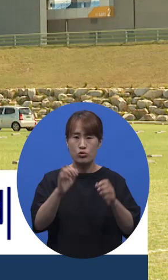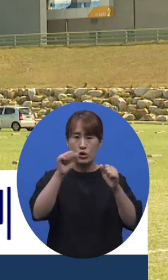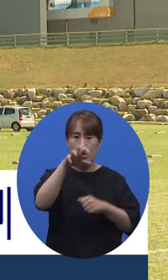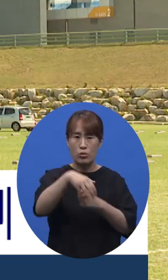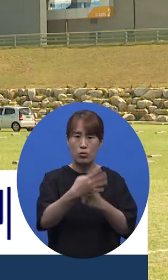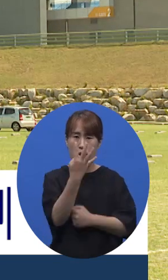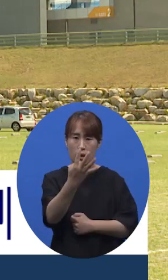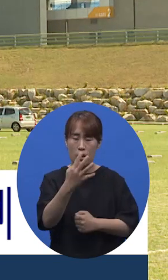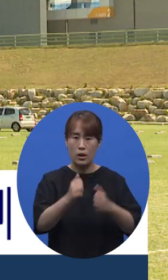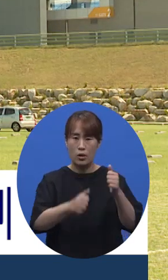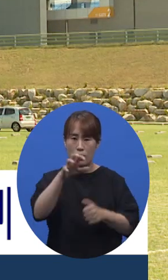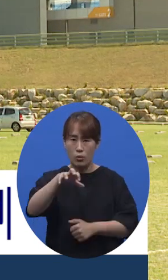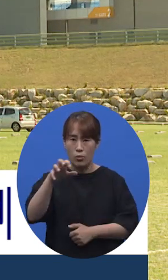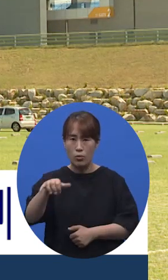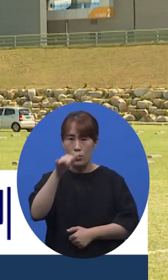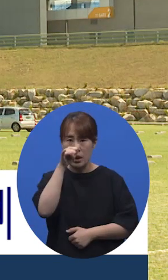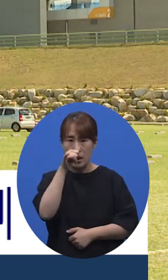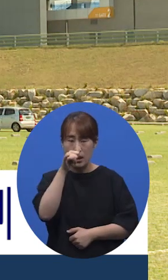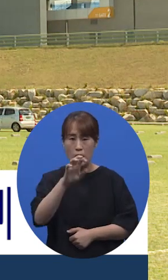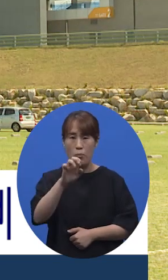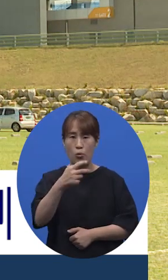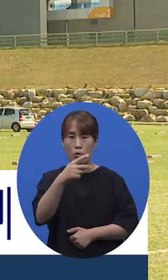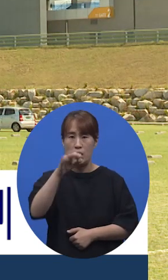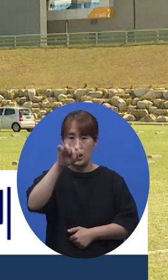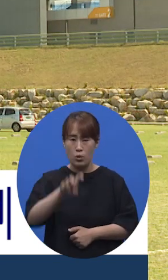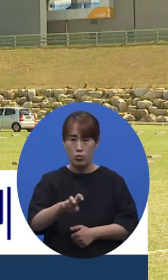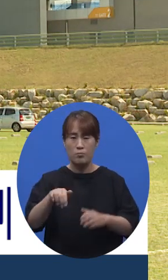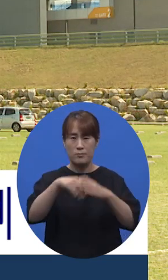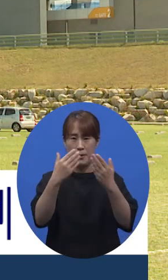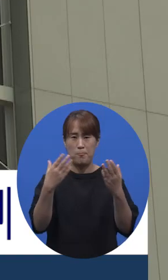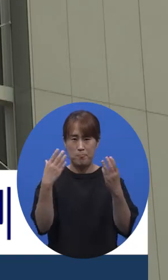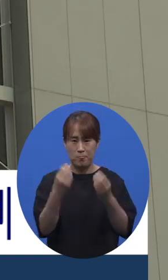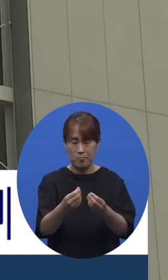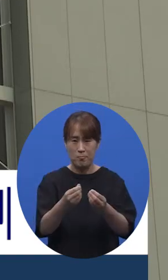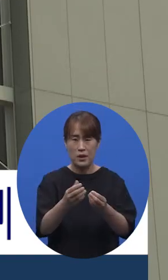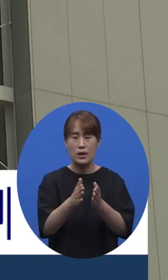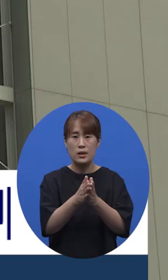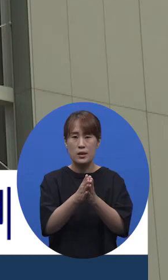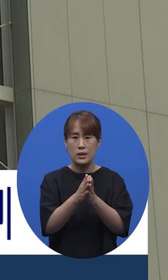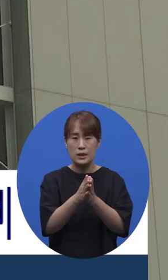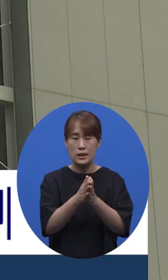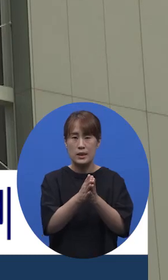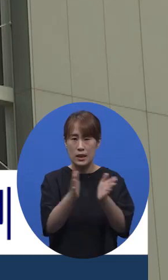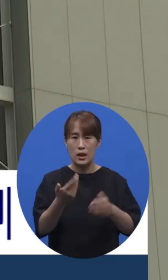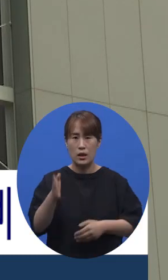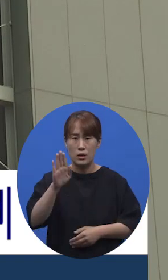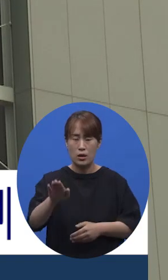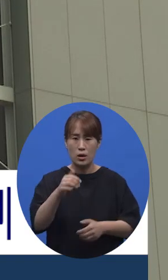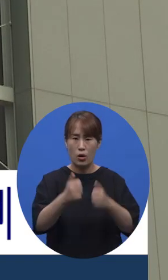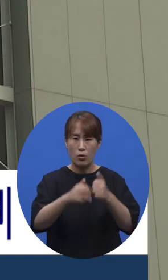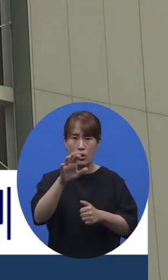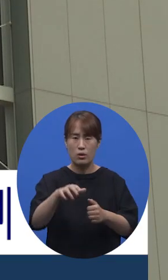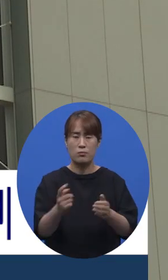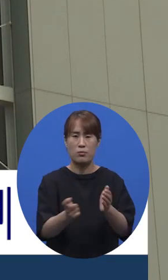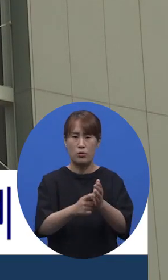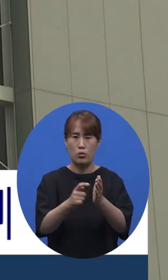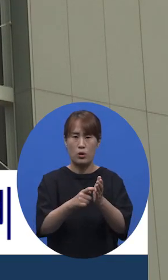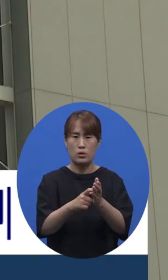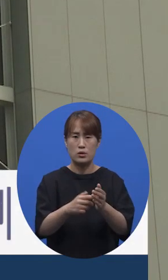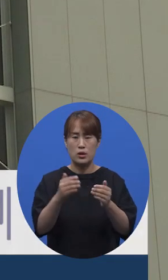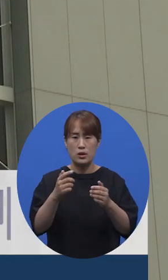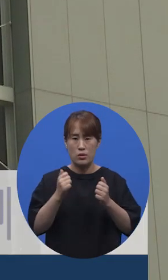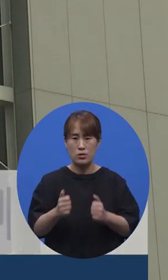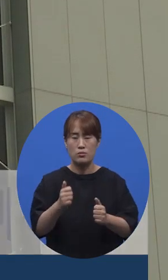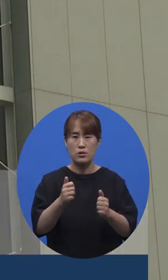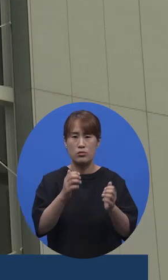충주 체육관 등 4개 경기장에 설치되는 포디움 설치 공사가 본격적으로 시작되는데 경기장 설치도 박차를